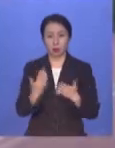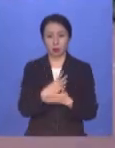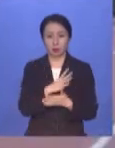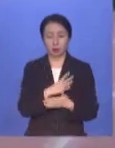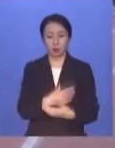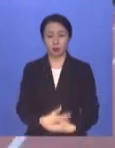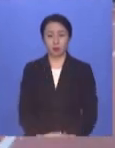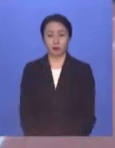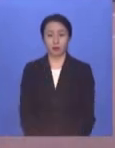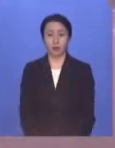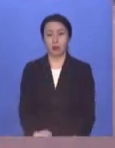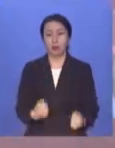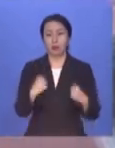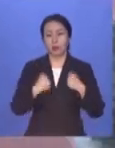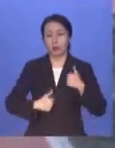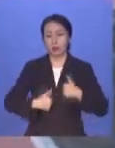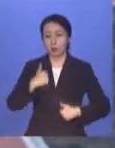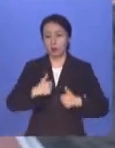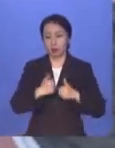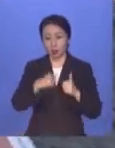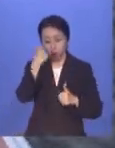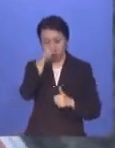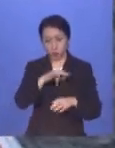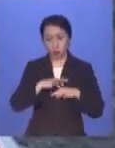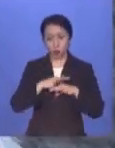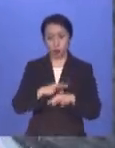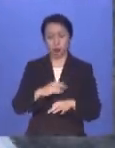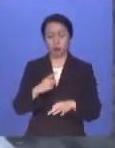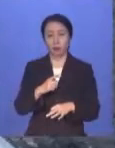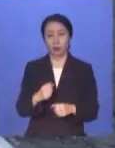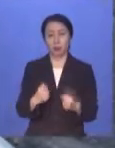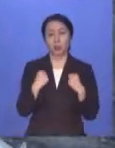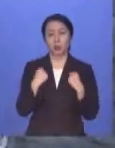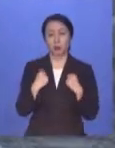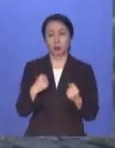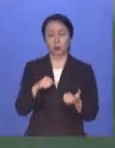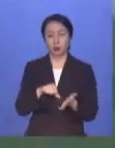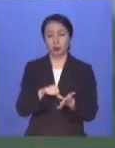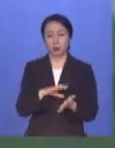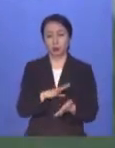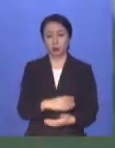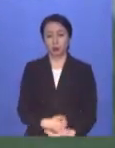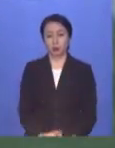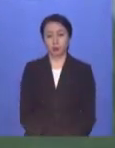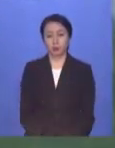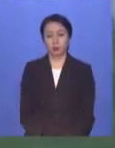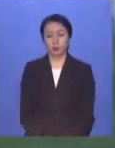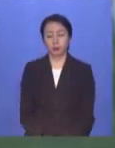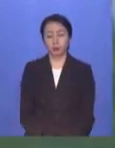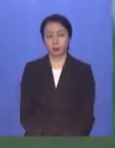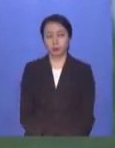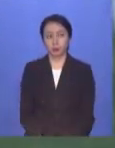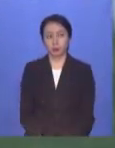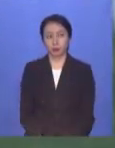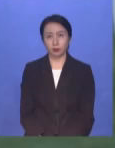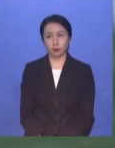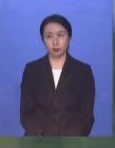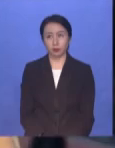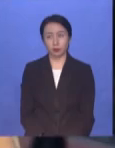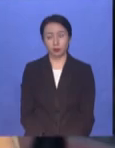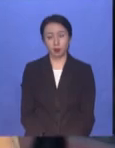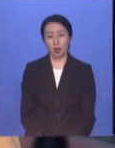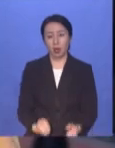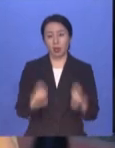жарияламын. Спартакиада жылда тартысты өтеді. Ол бірнеше спорт түрін қамтиды. 13 видов спорта и 15